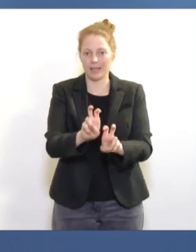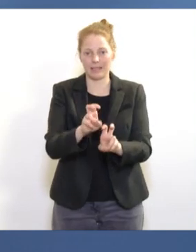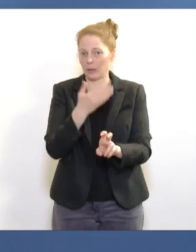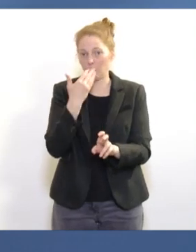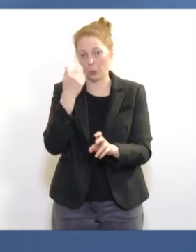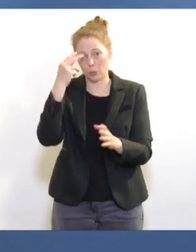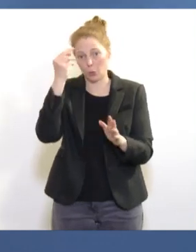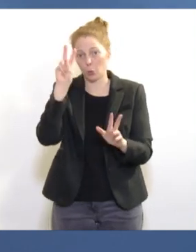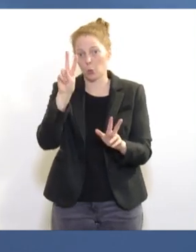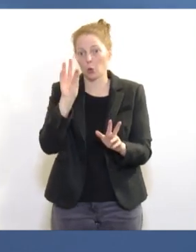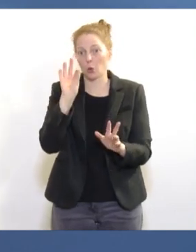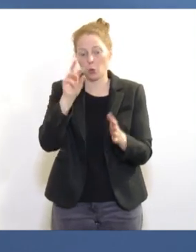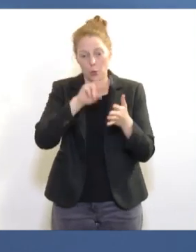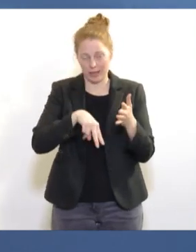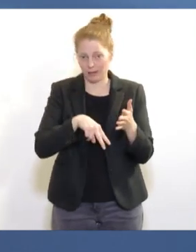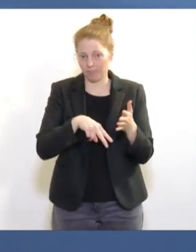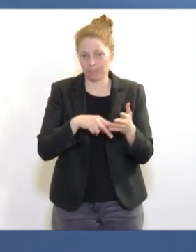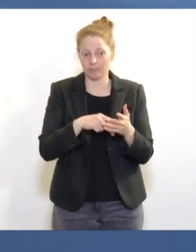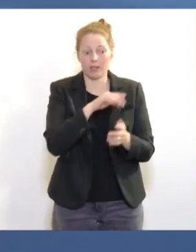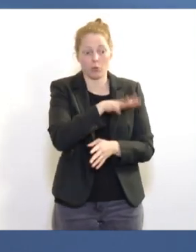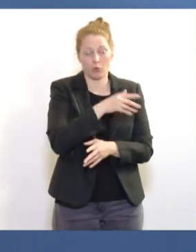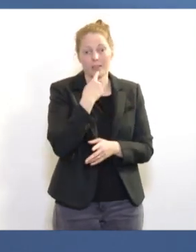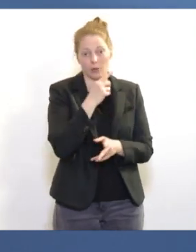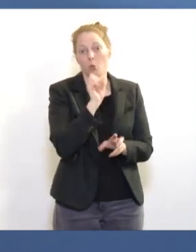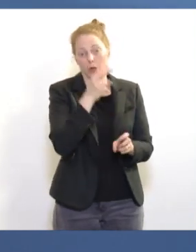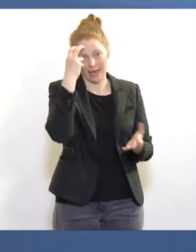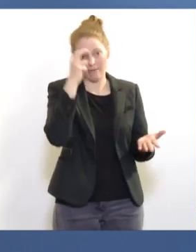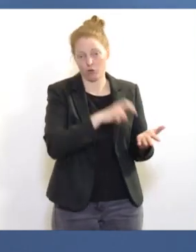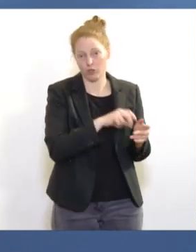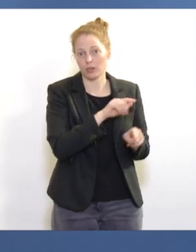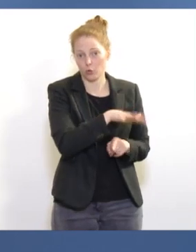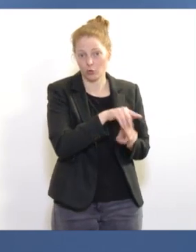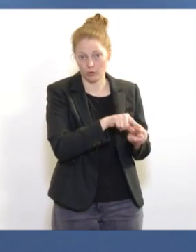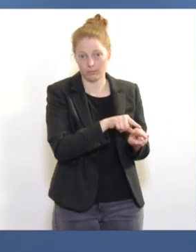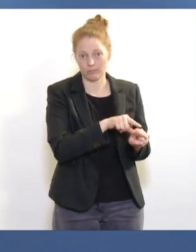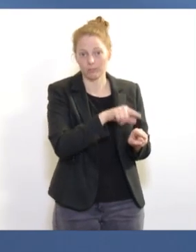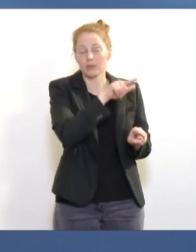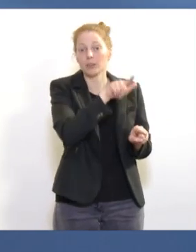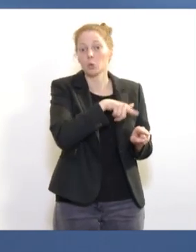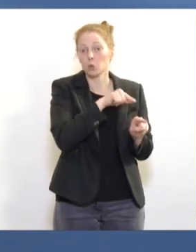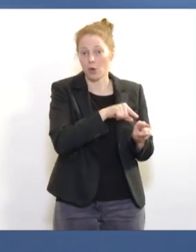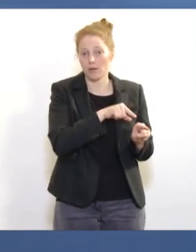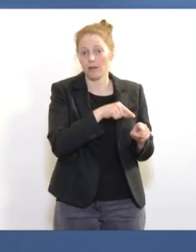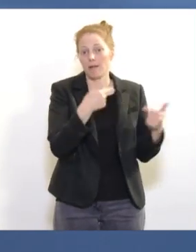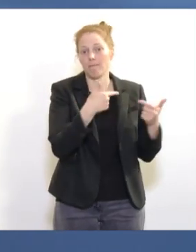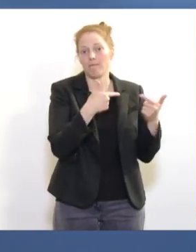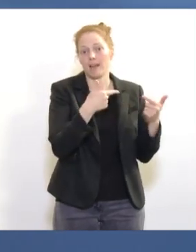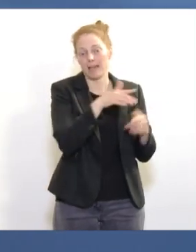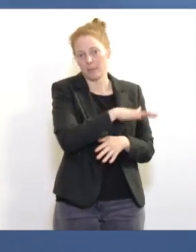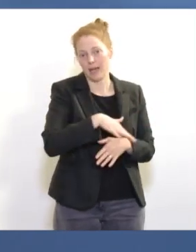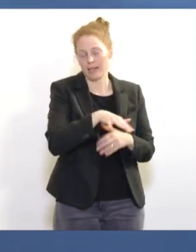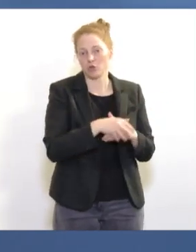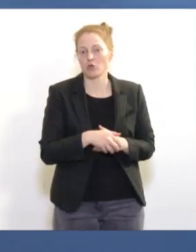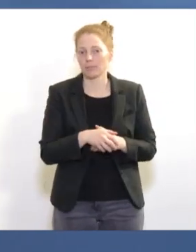15 Demanden sind positiv begutachtet gehen. Davon sind auch 12 aus dem Pflegesektor.